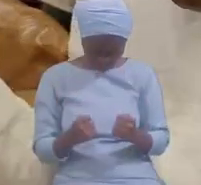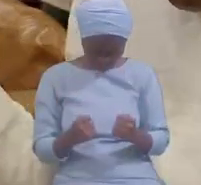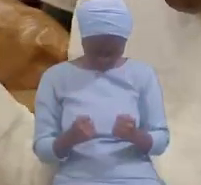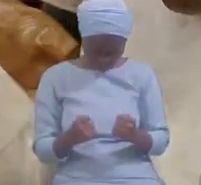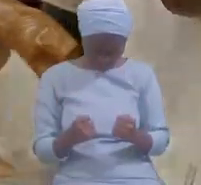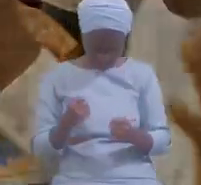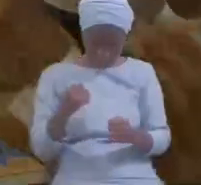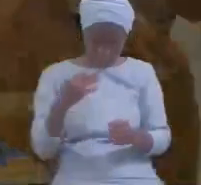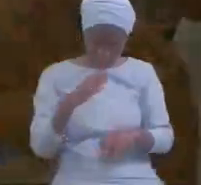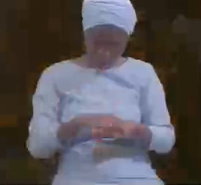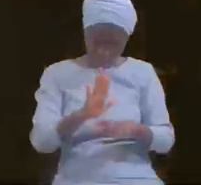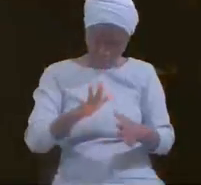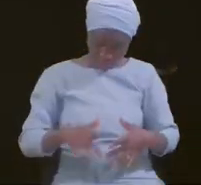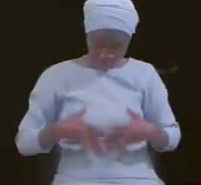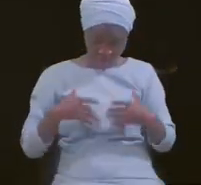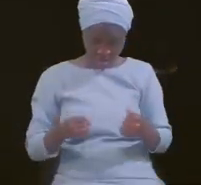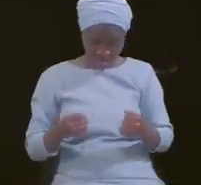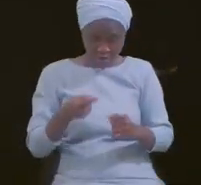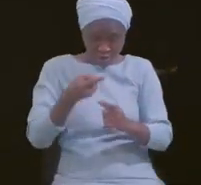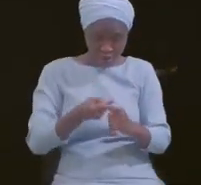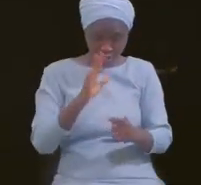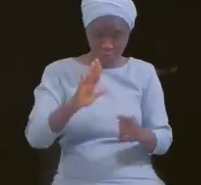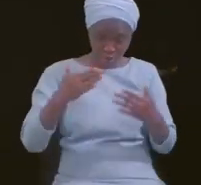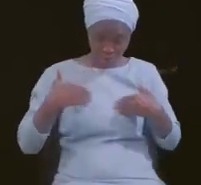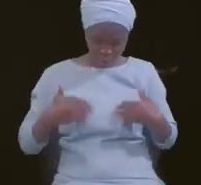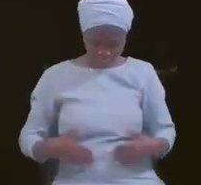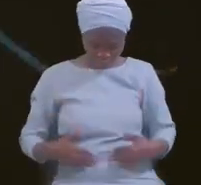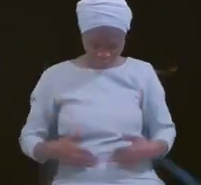dans votre vie, dans votre corps,